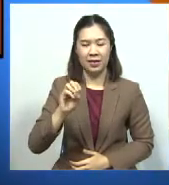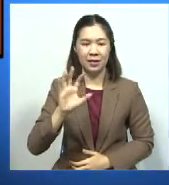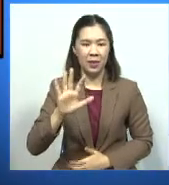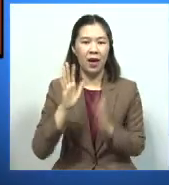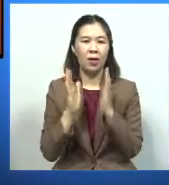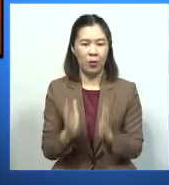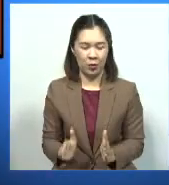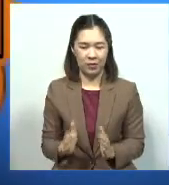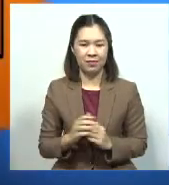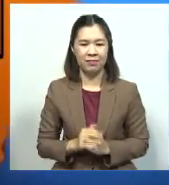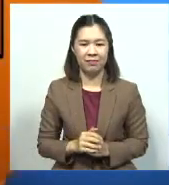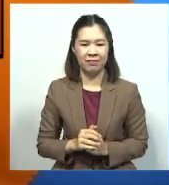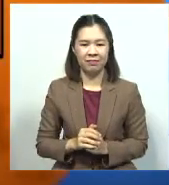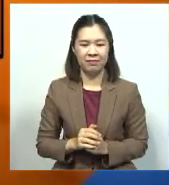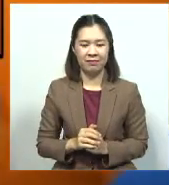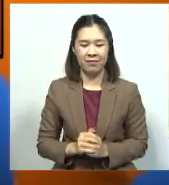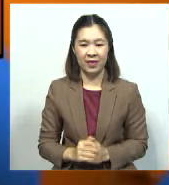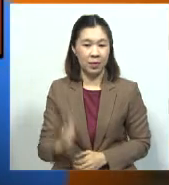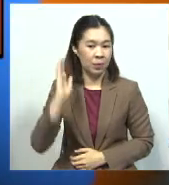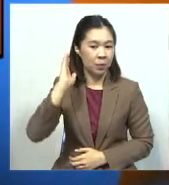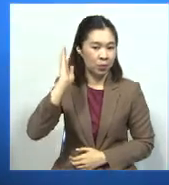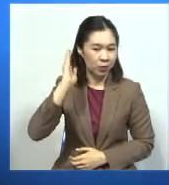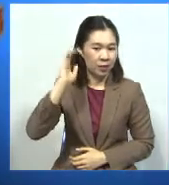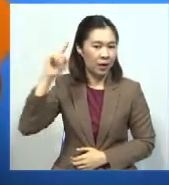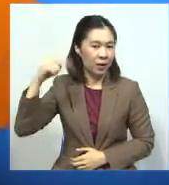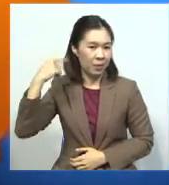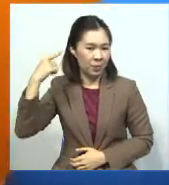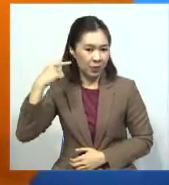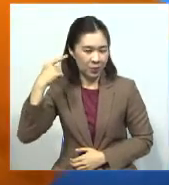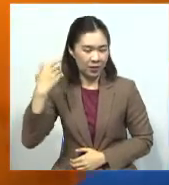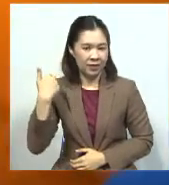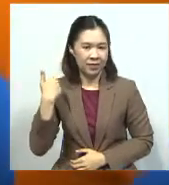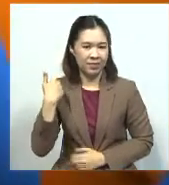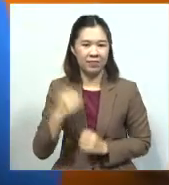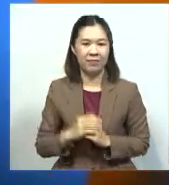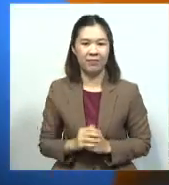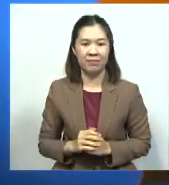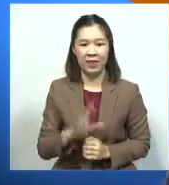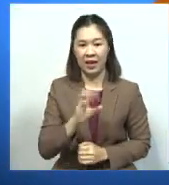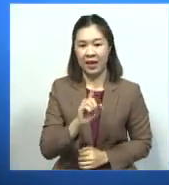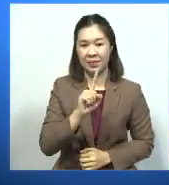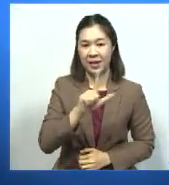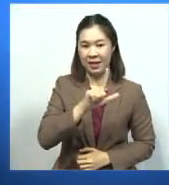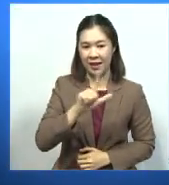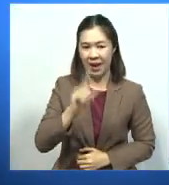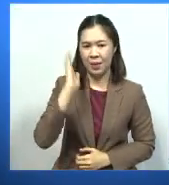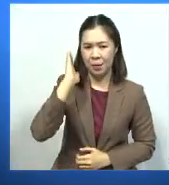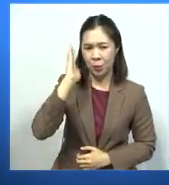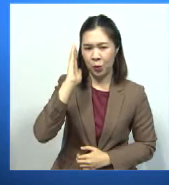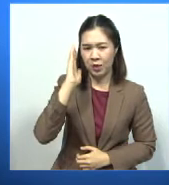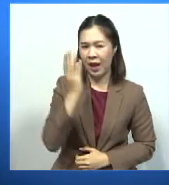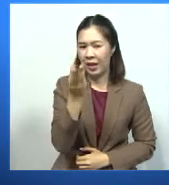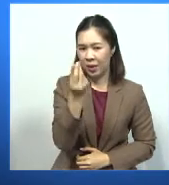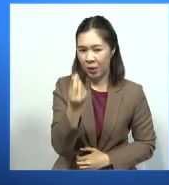51,419,975 คนนี่แล้วแยกมาให้เห็นชัดเจนนะว่าในกว่า51ล้านคนเนี่ยมีผู้ชายเท่าไ